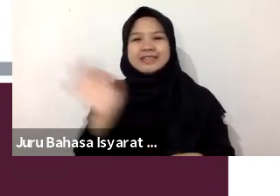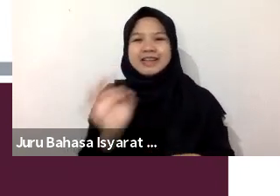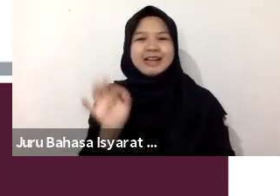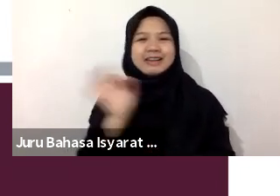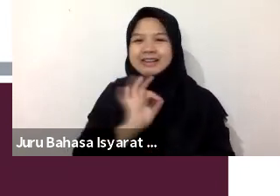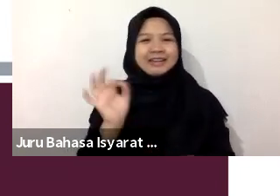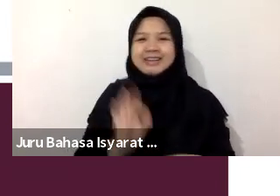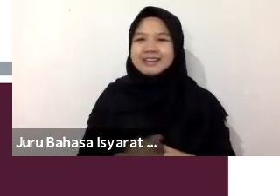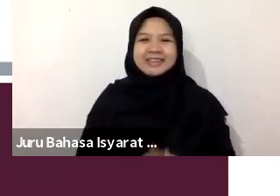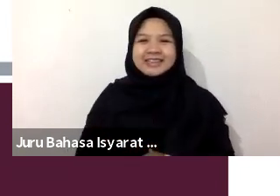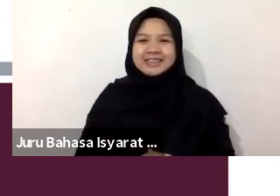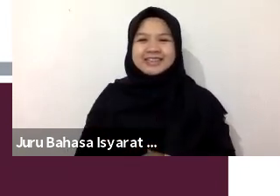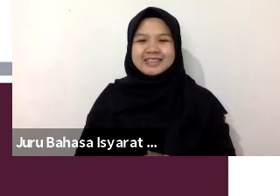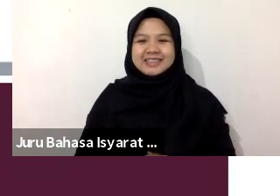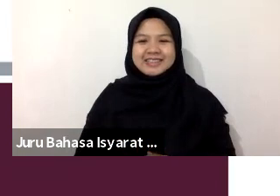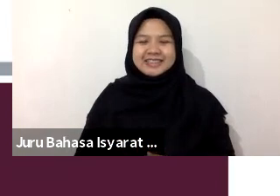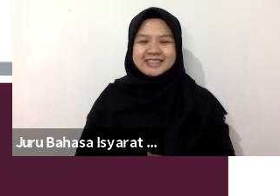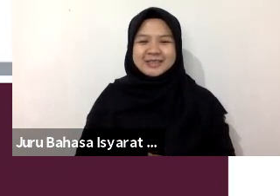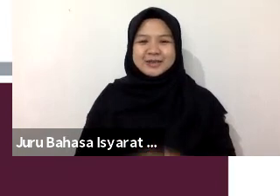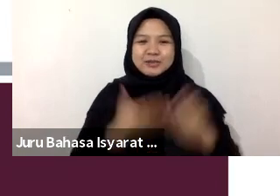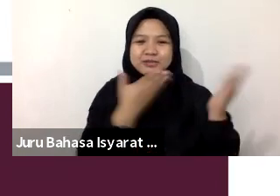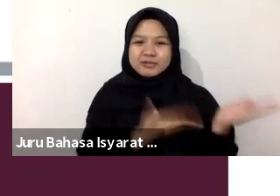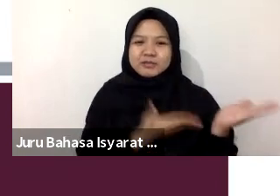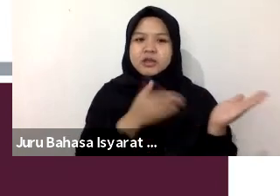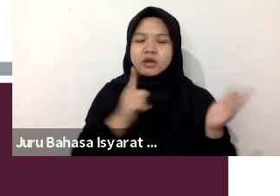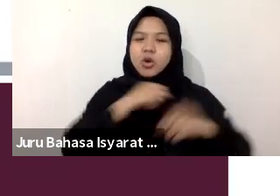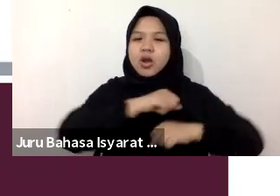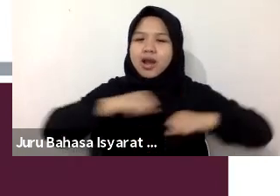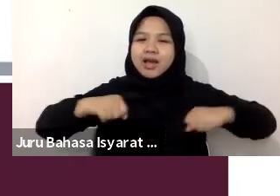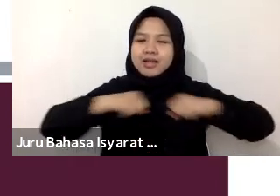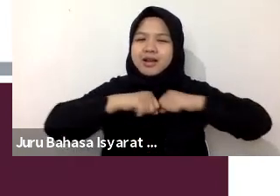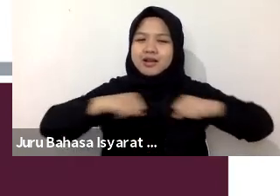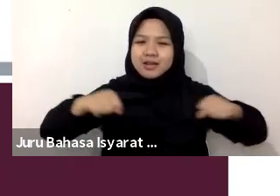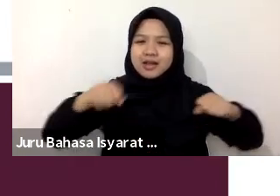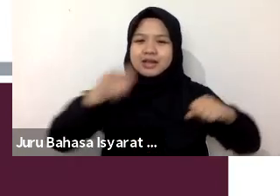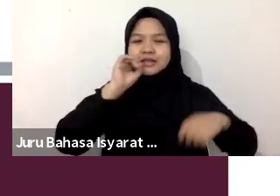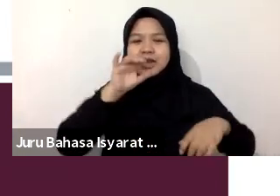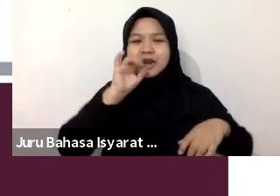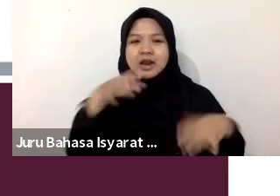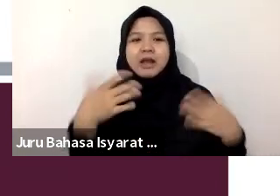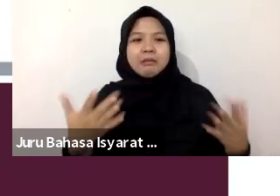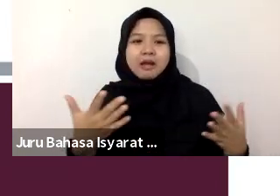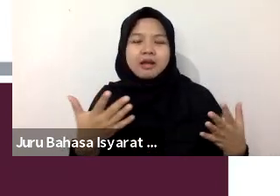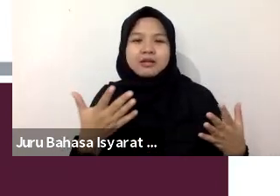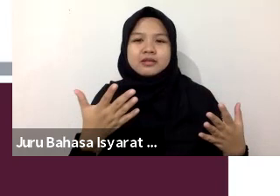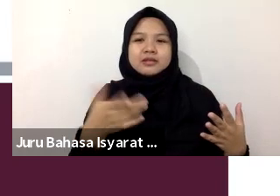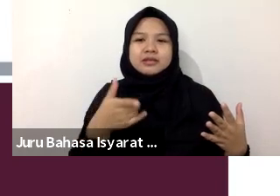ada, gitu, ya. Kemudian di sini juga ada olahraga yang disarankan biasanya yang ringan sampai sedang,